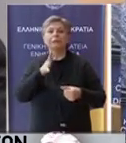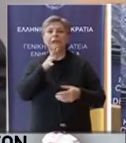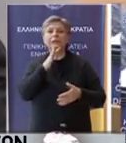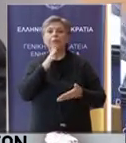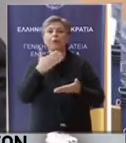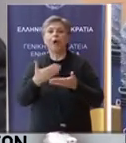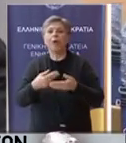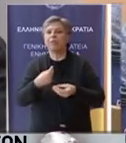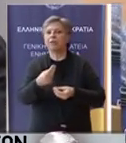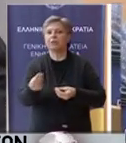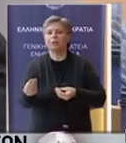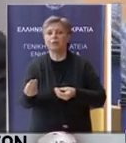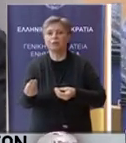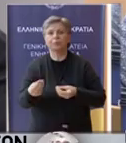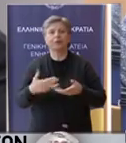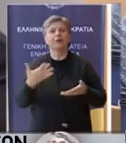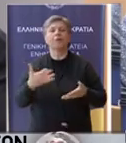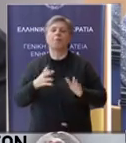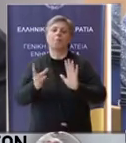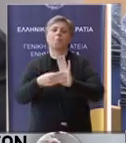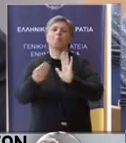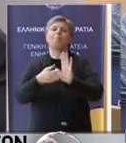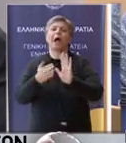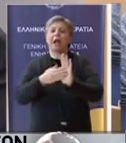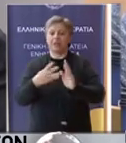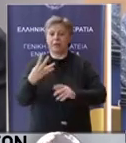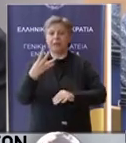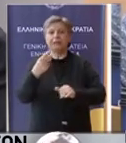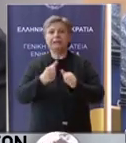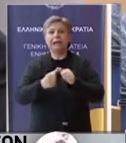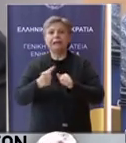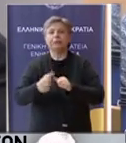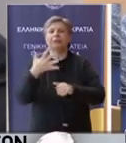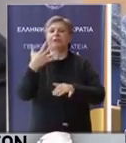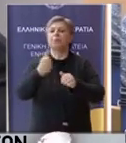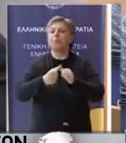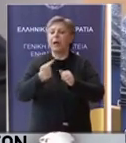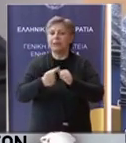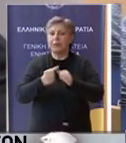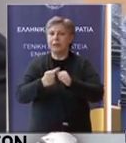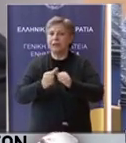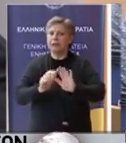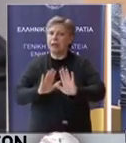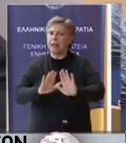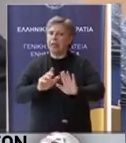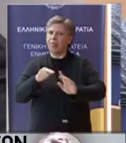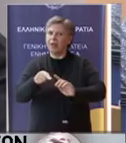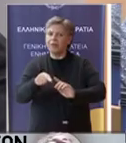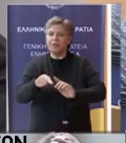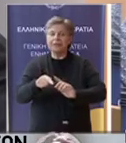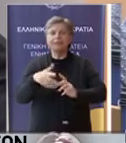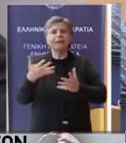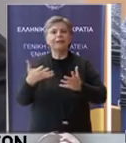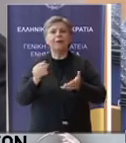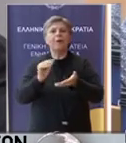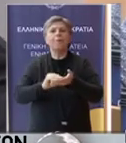ή θα εξαρτηθεί από το χρόνο, δηλαδή αν πει παραδείγματος χάρη 4 μήνες ή 5 θα το αφήσατε έτσι όπως είναι τώρα το πράγμα να σέρνετε ή θα πάτε και πάλι σε